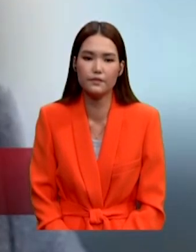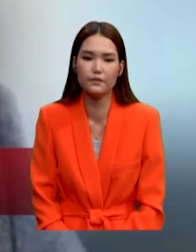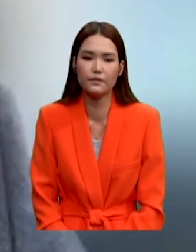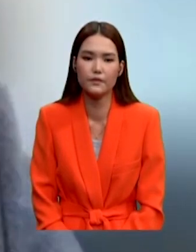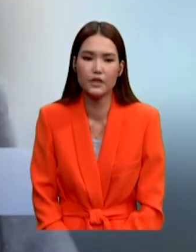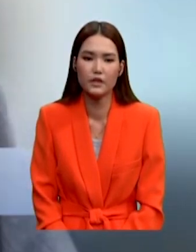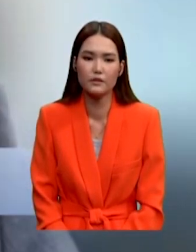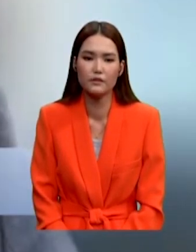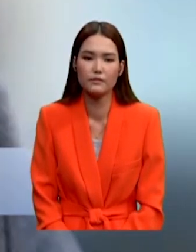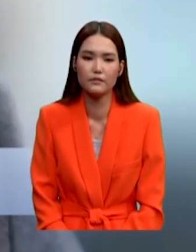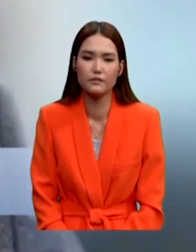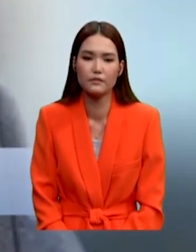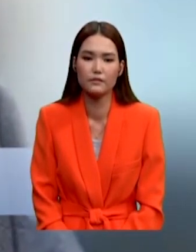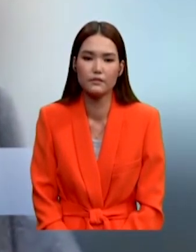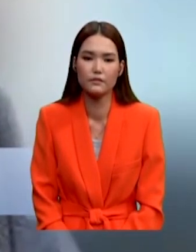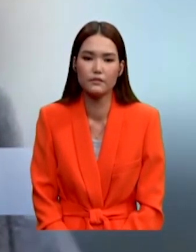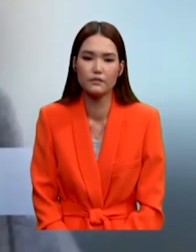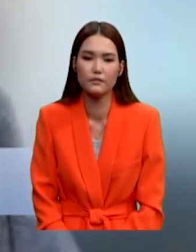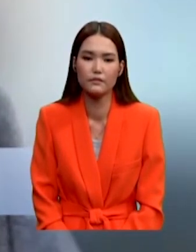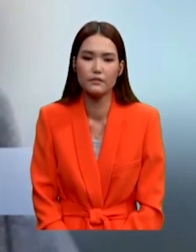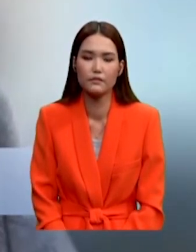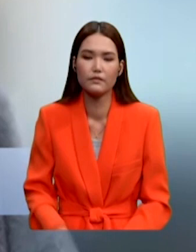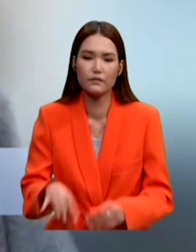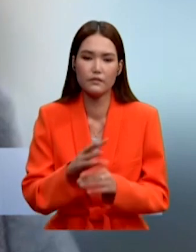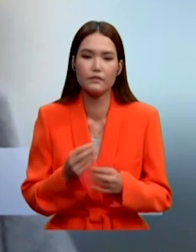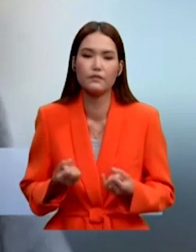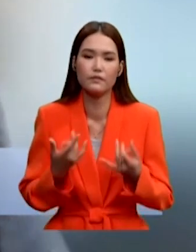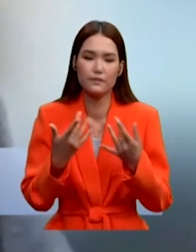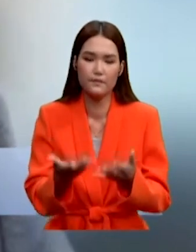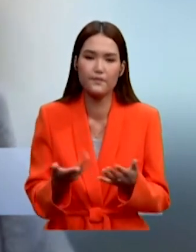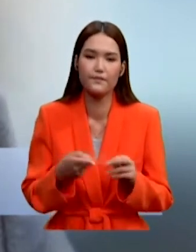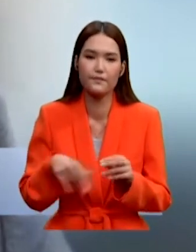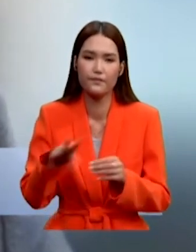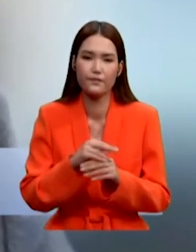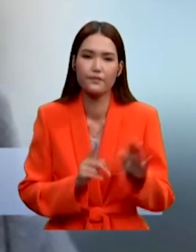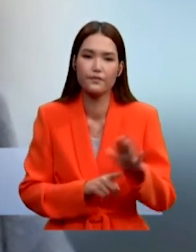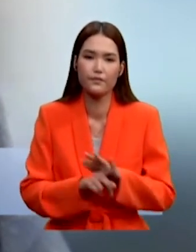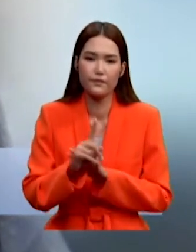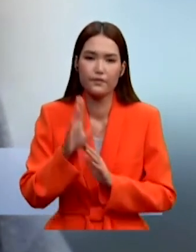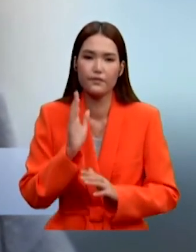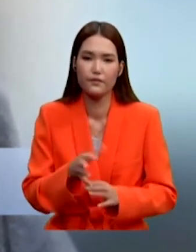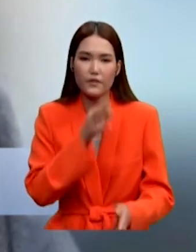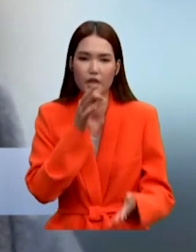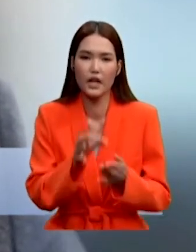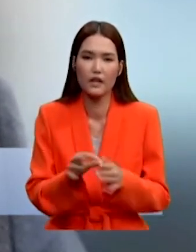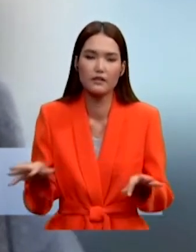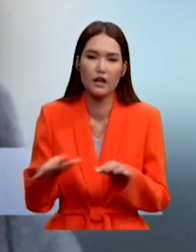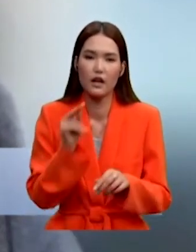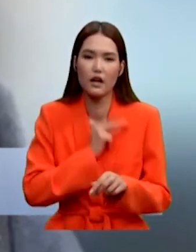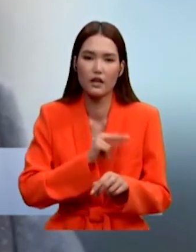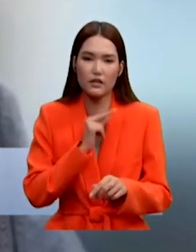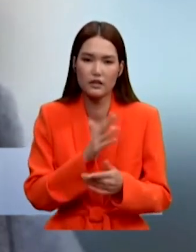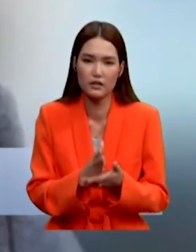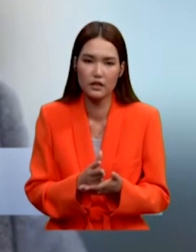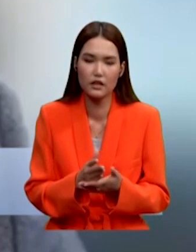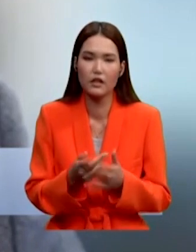Местный исполнительный орган должен рассмотреть возможность установки антенно-мачтового сооружения и подвод электроэнергии для